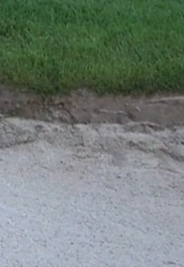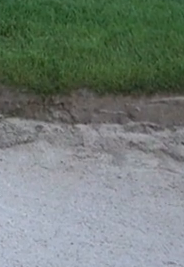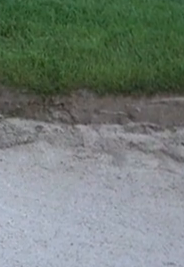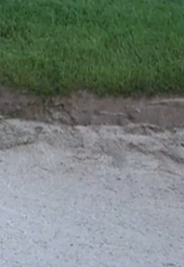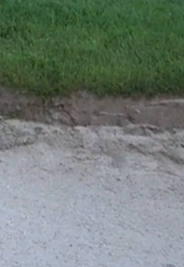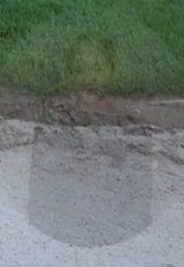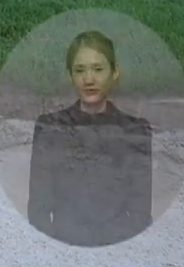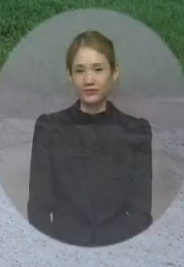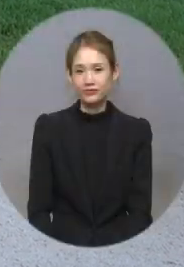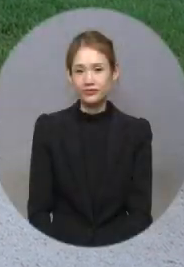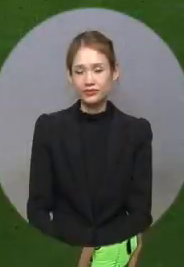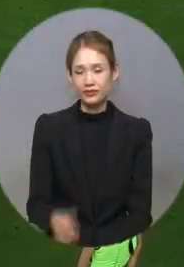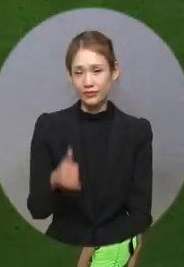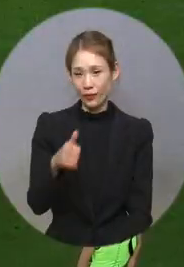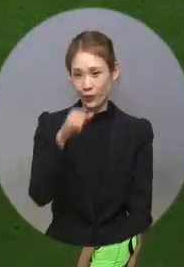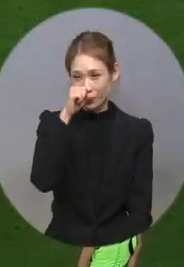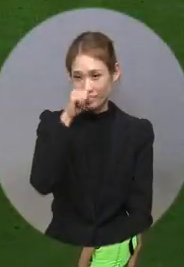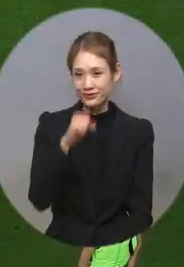나이스 온.